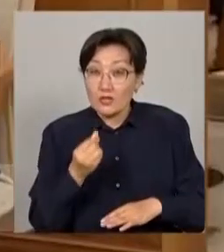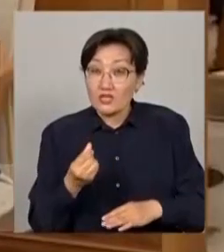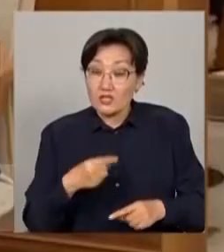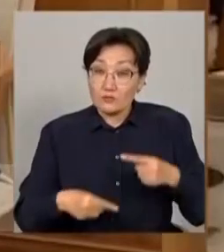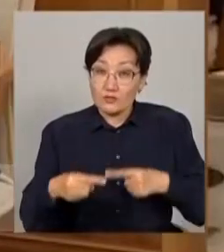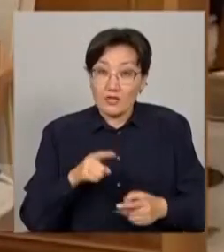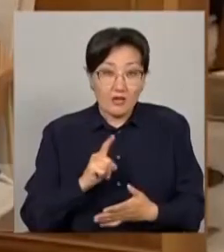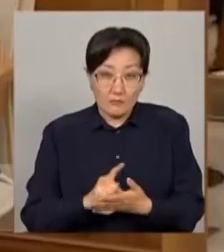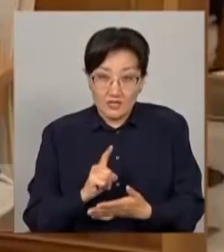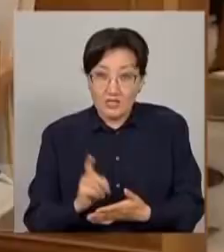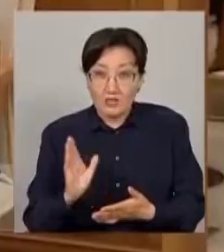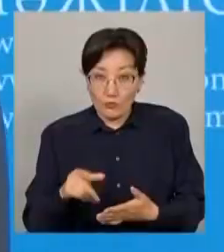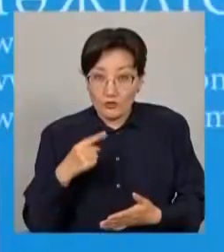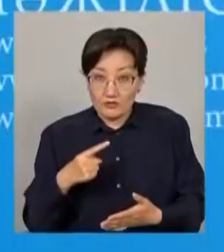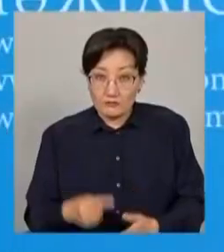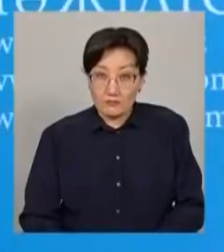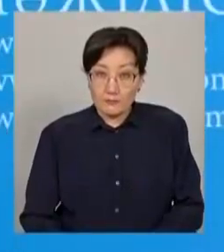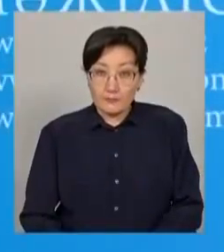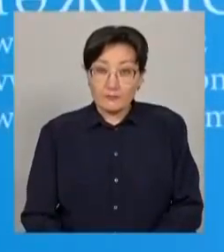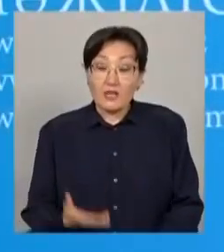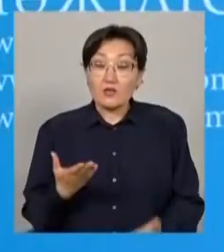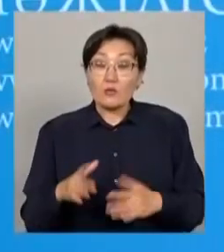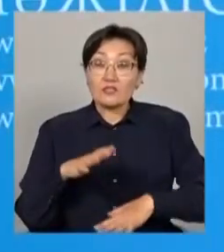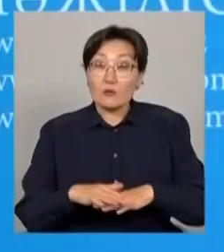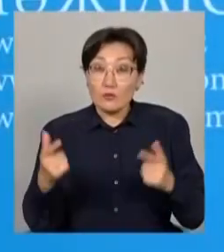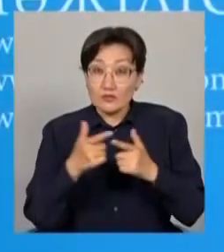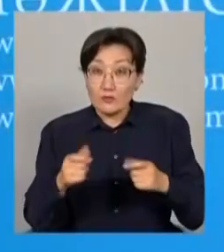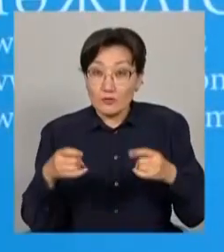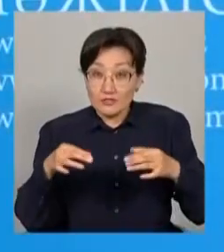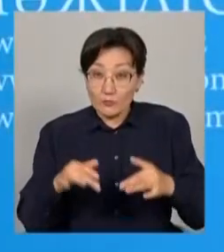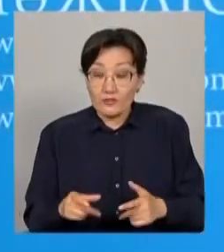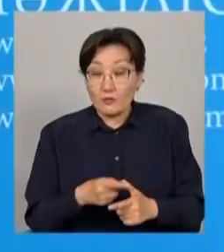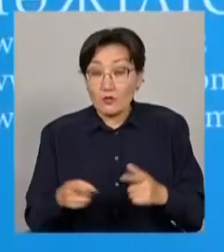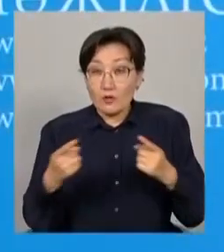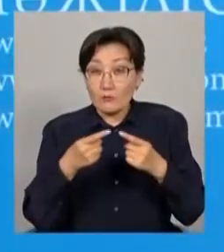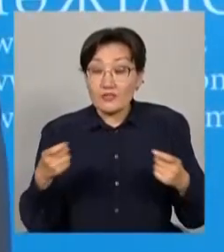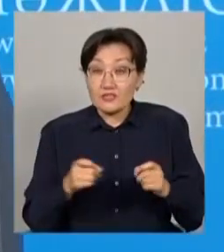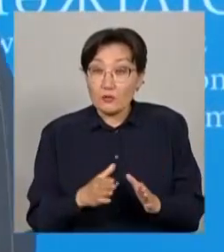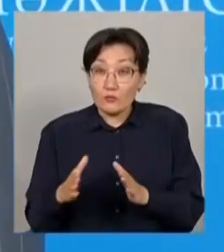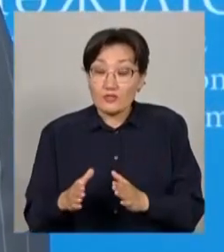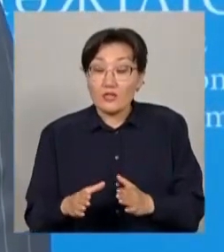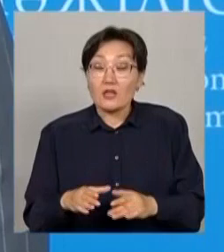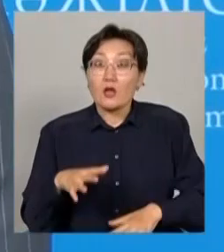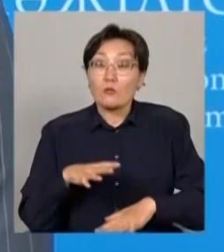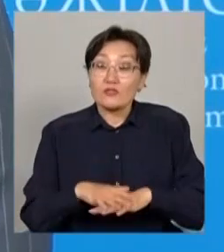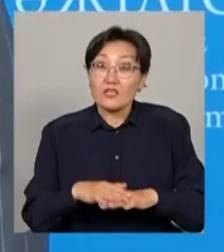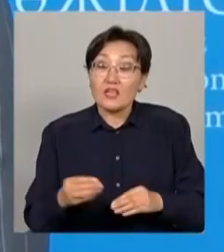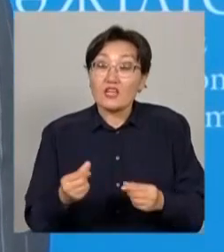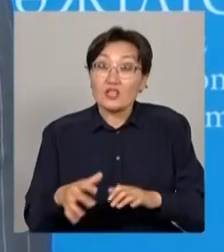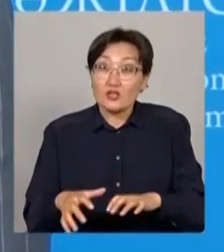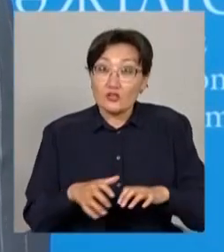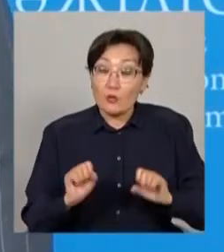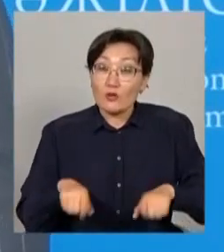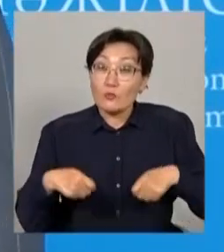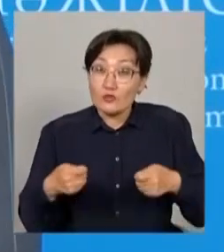қайтаруға міндетті болады дейді. Егер банктің ақпараттық қауіпсіздігі немесе ақпараттық жүйелері салымшының шотына ақша шешуге мүмкіндік